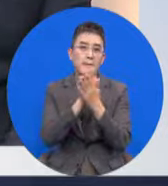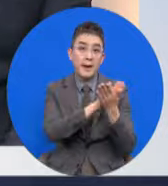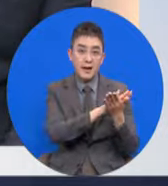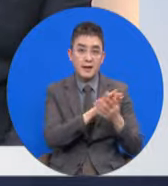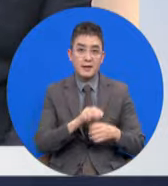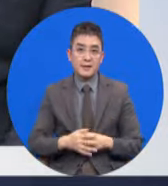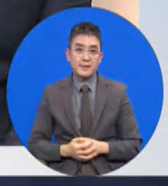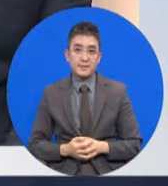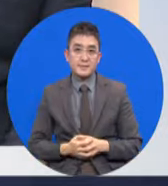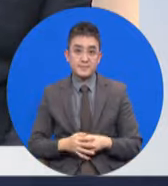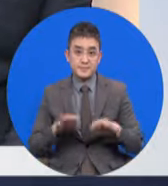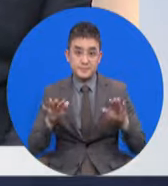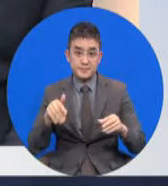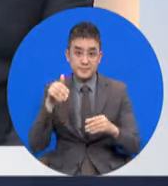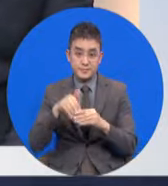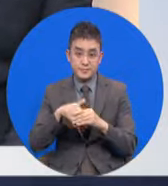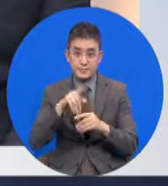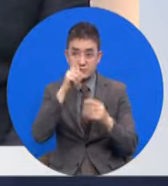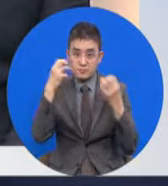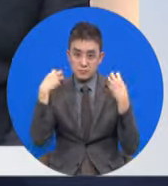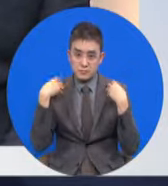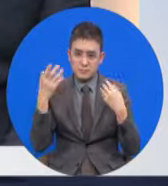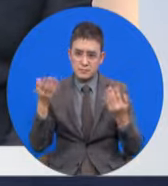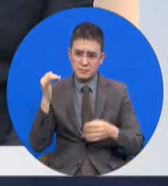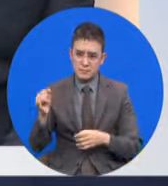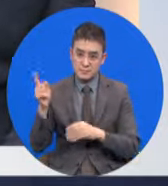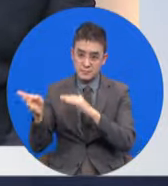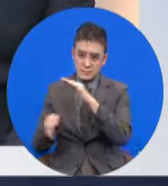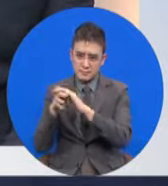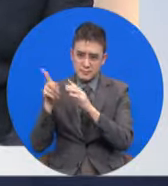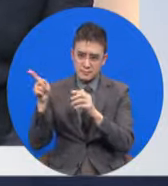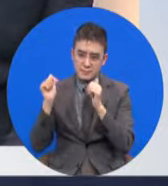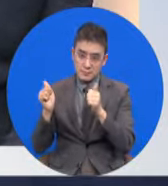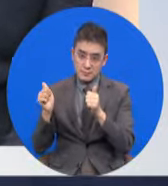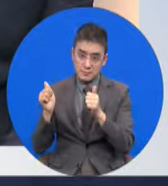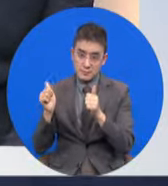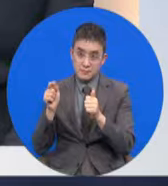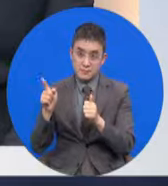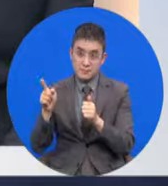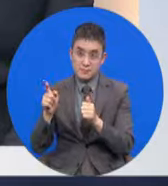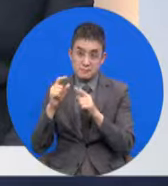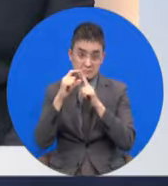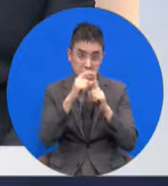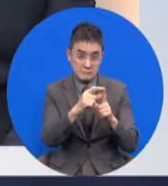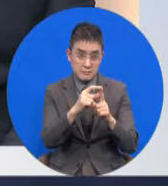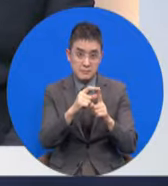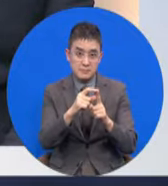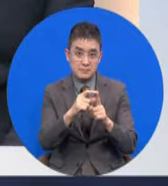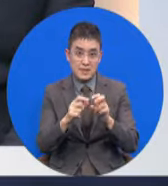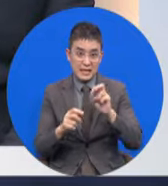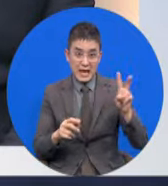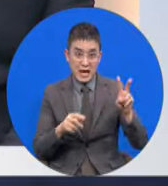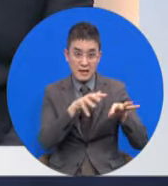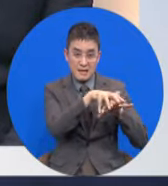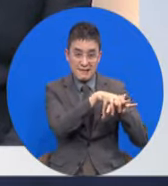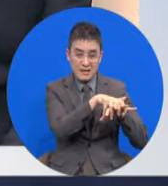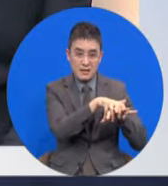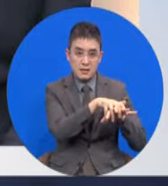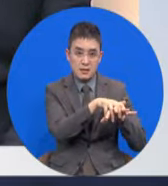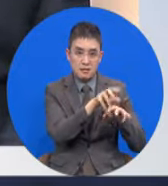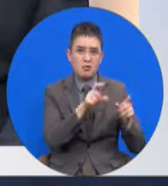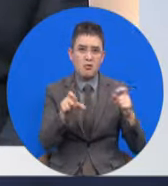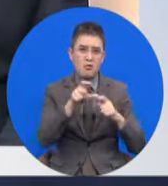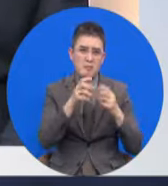선거같이 정권 심판 여론이 좀 강한 선거에서는 투표율이 높으면 야권 지지층들이 더 많이 나올 가능성이 높다.